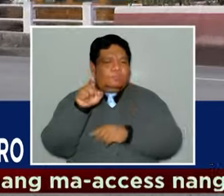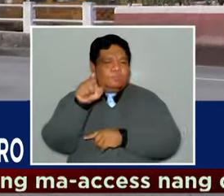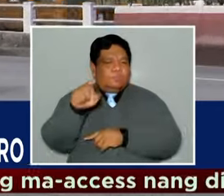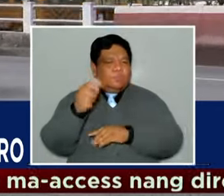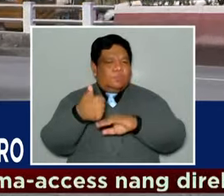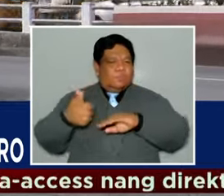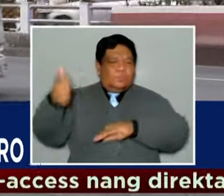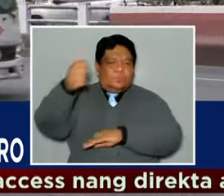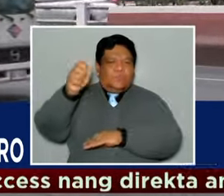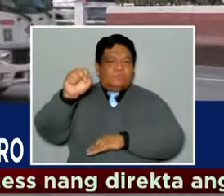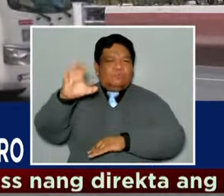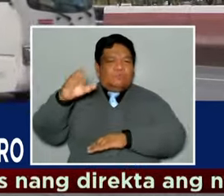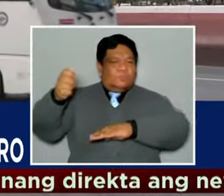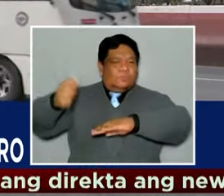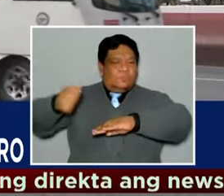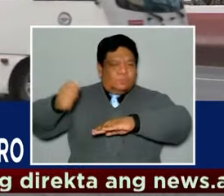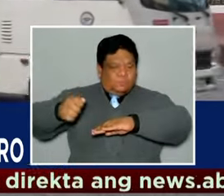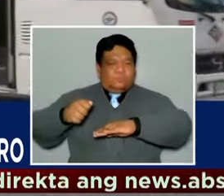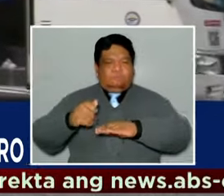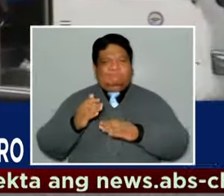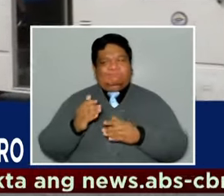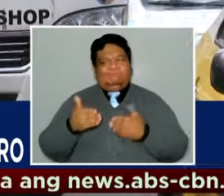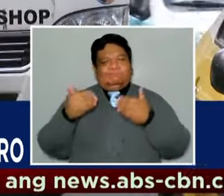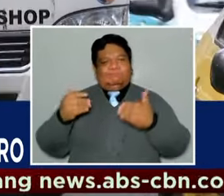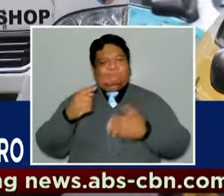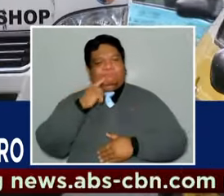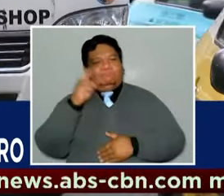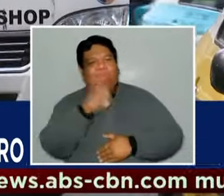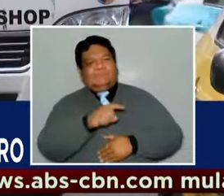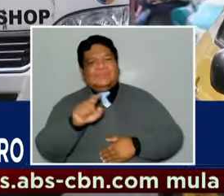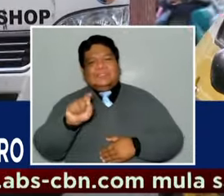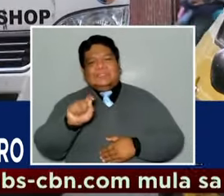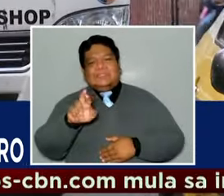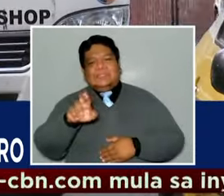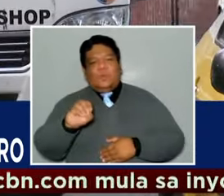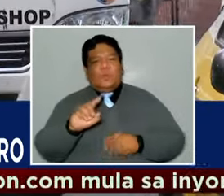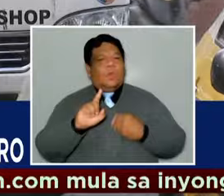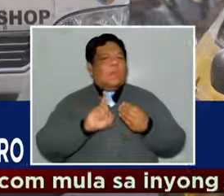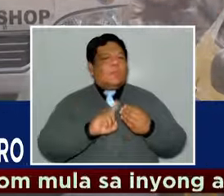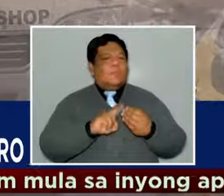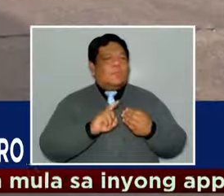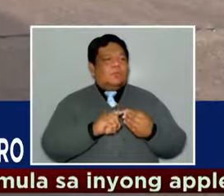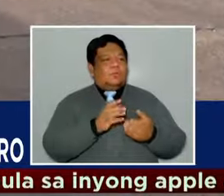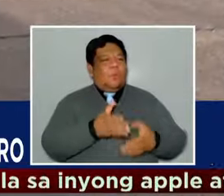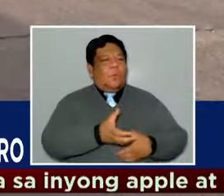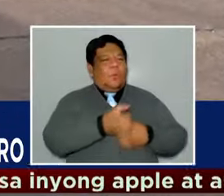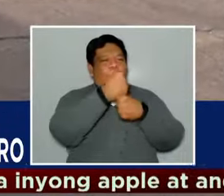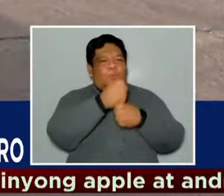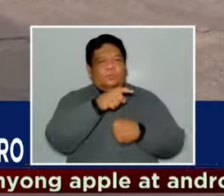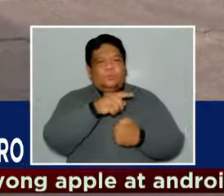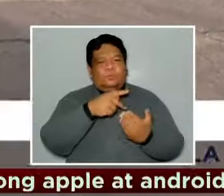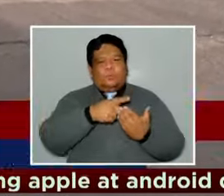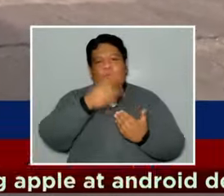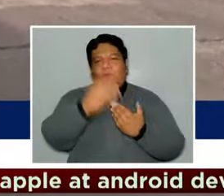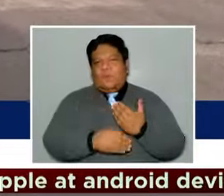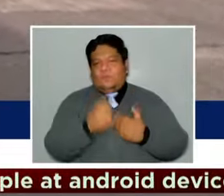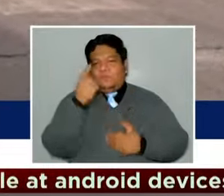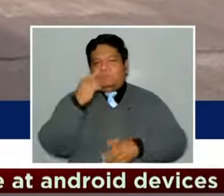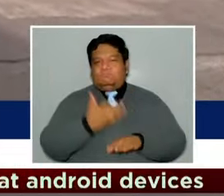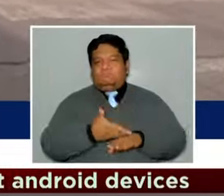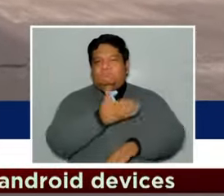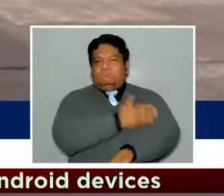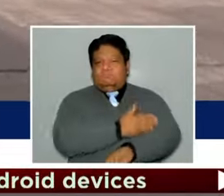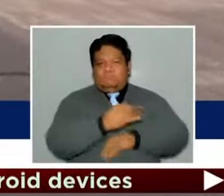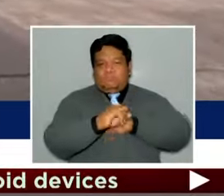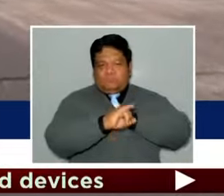panahon para sa kanilang petisyong ipatigil ang implementasyon ng PUV Modernization Program. Kabado man sa kanilang magiging kapalaran